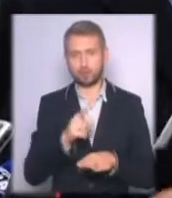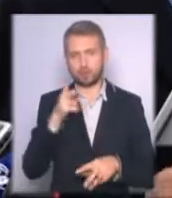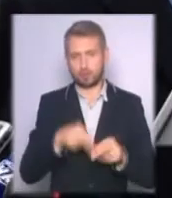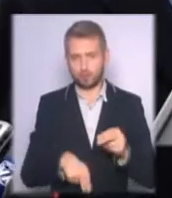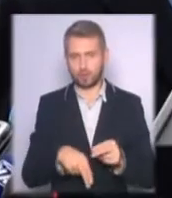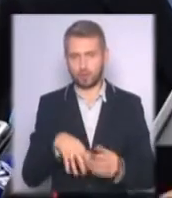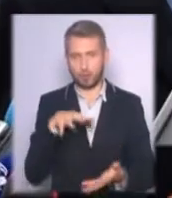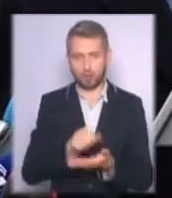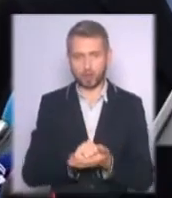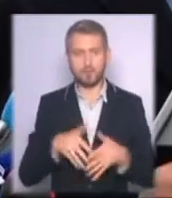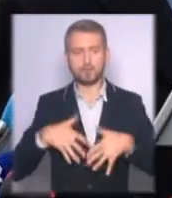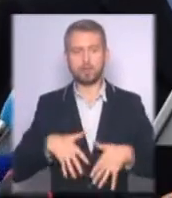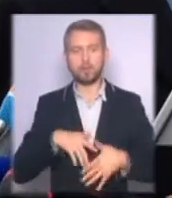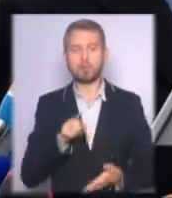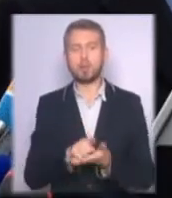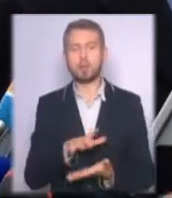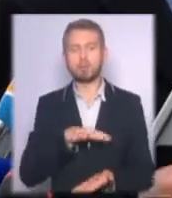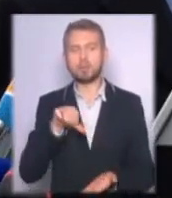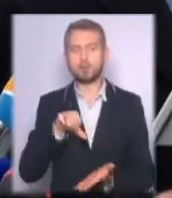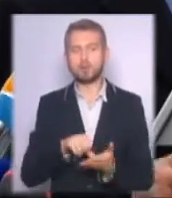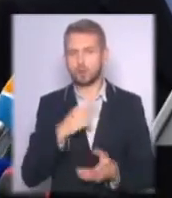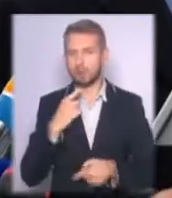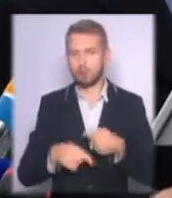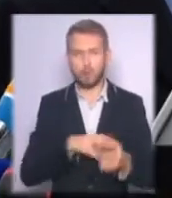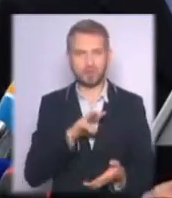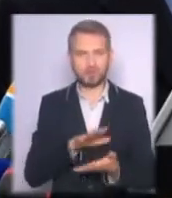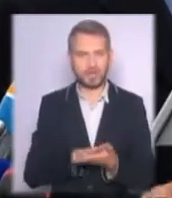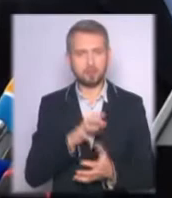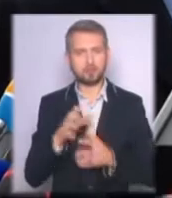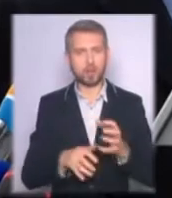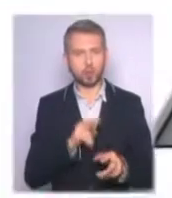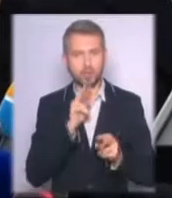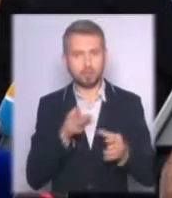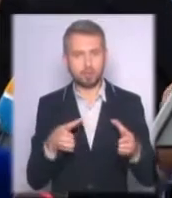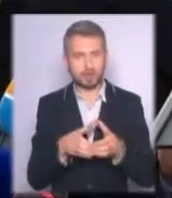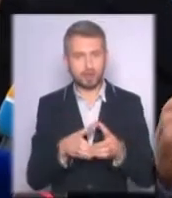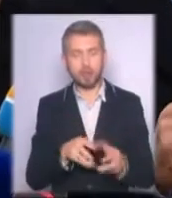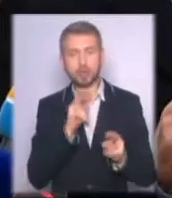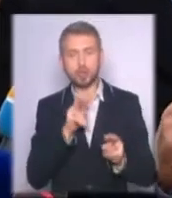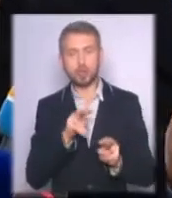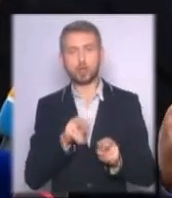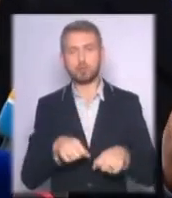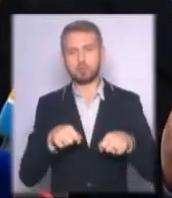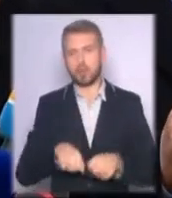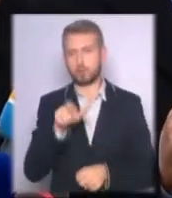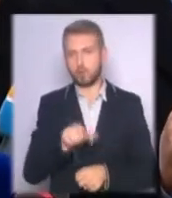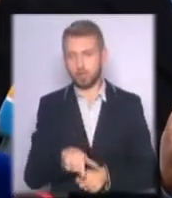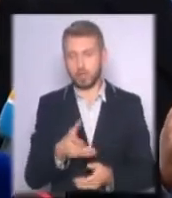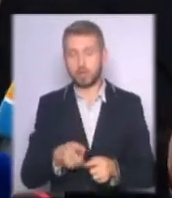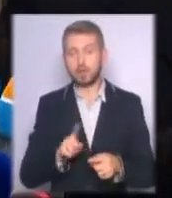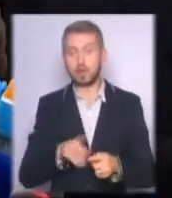присутня постійна міжнародна місія. Місія за моніторингом прав людини. Це в якійсь мірі буде